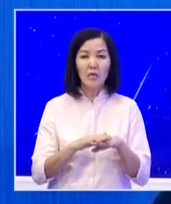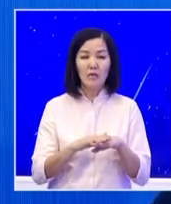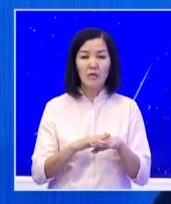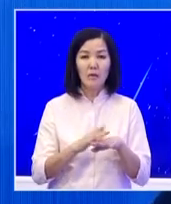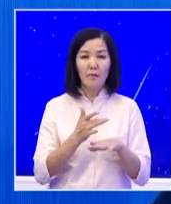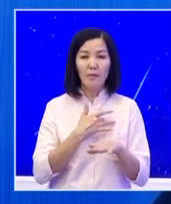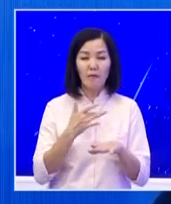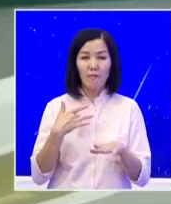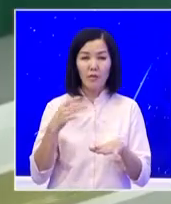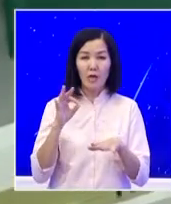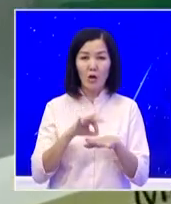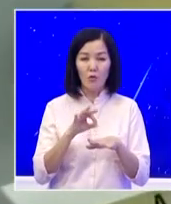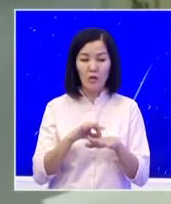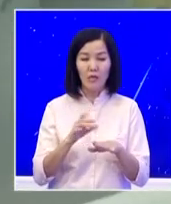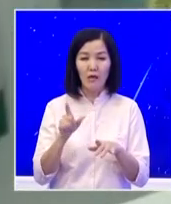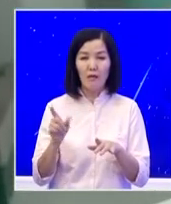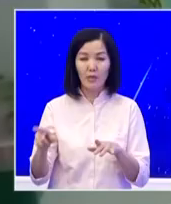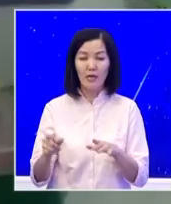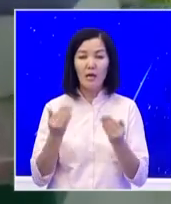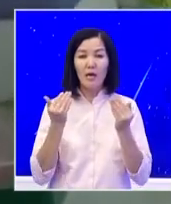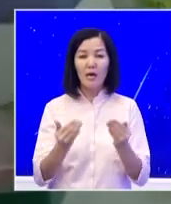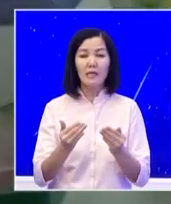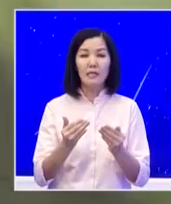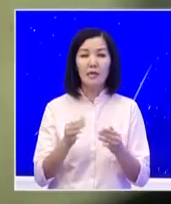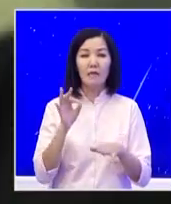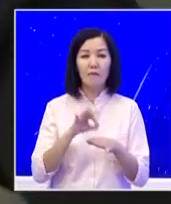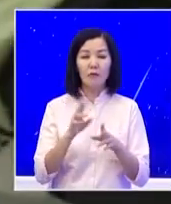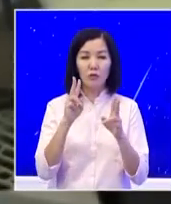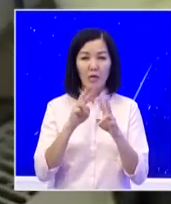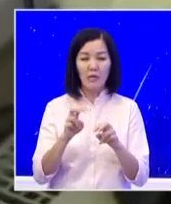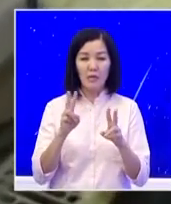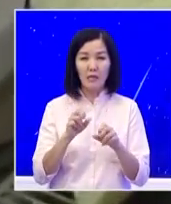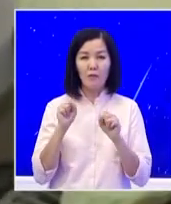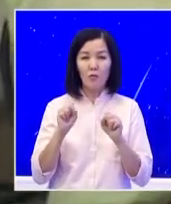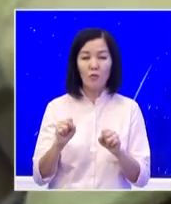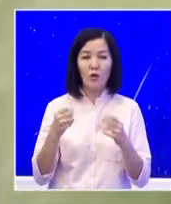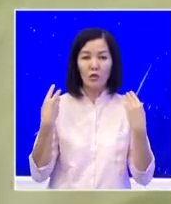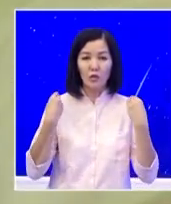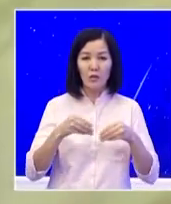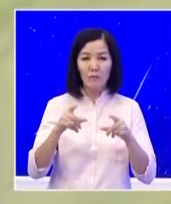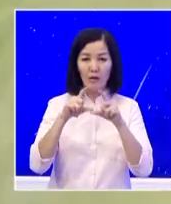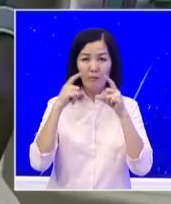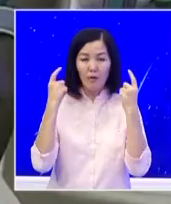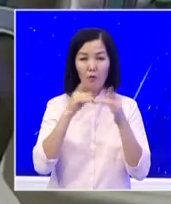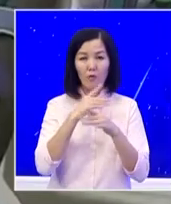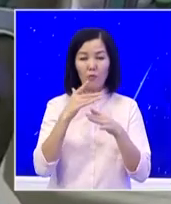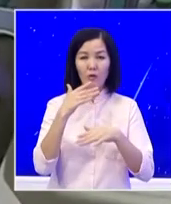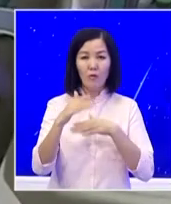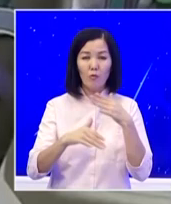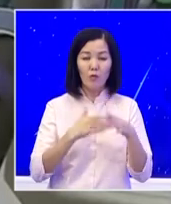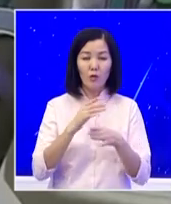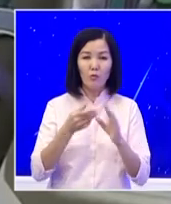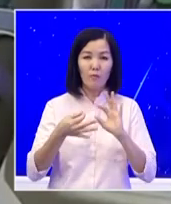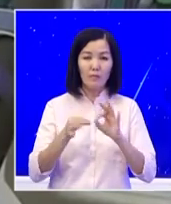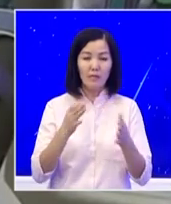пневмония мен ауырған науқастар. Қазір министрлік вирусты анықтайтын тесттер мен қорғаныш киімдерді, бетперделерді көптеп өндіруді пысықтап